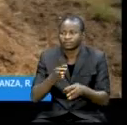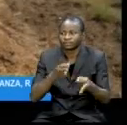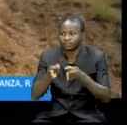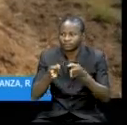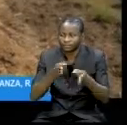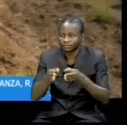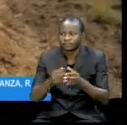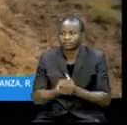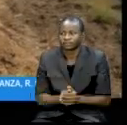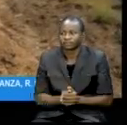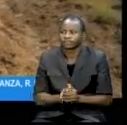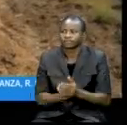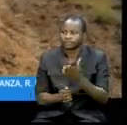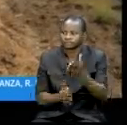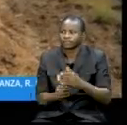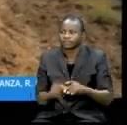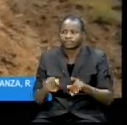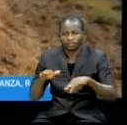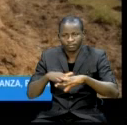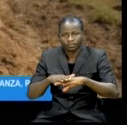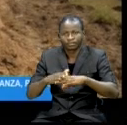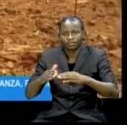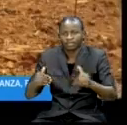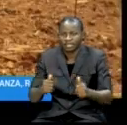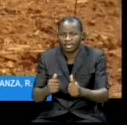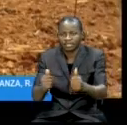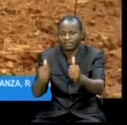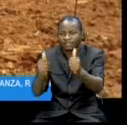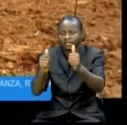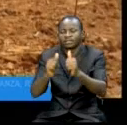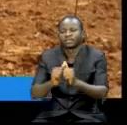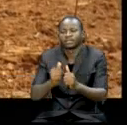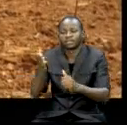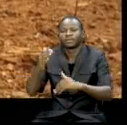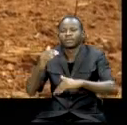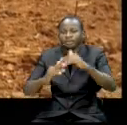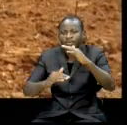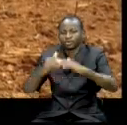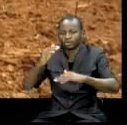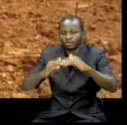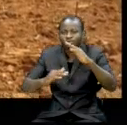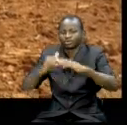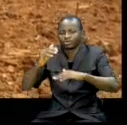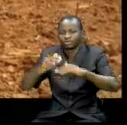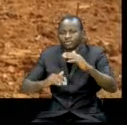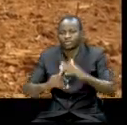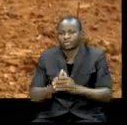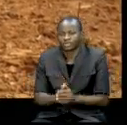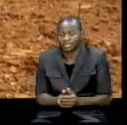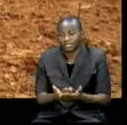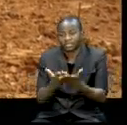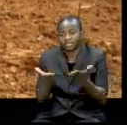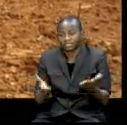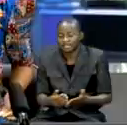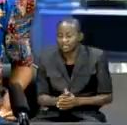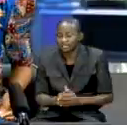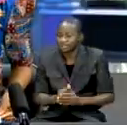universitaire, les travaux vont s'étendre sur l'ensemble de l'avenue Kasangounou pour enfin déboucher sur l'avenue Changalele.